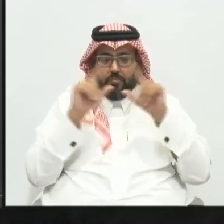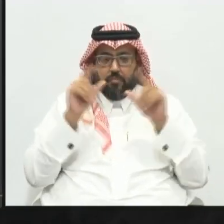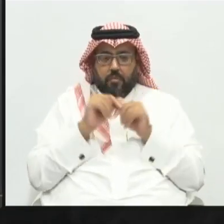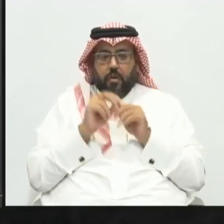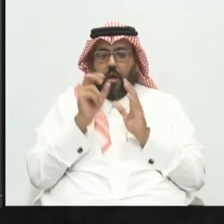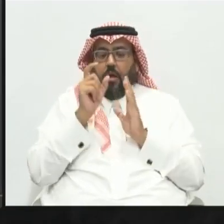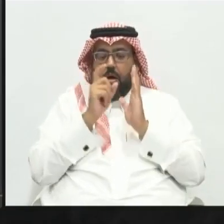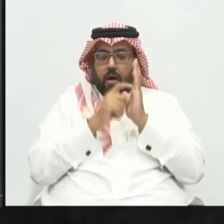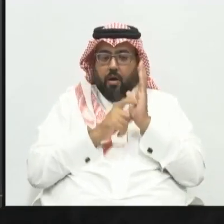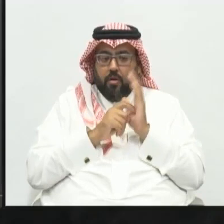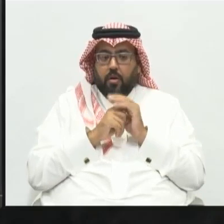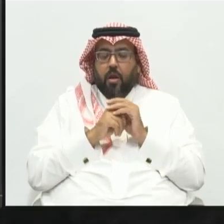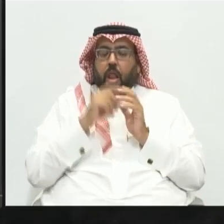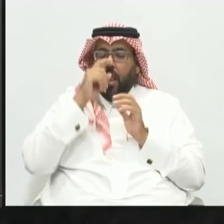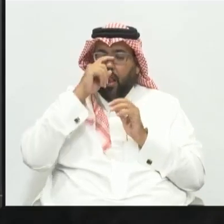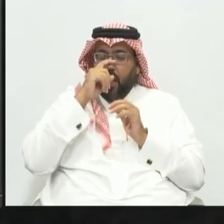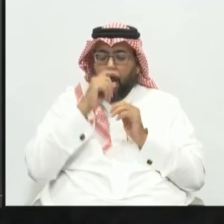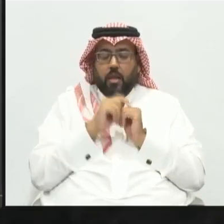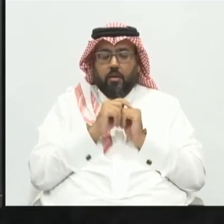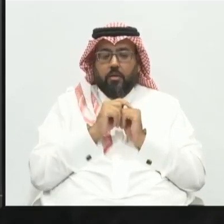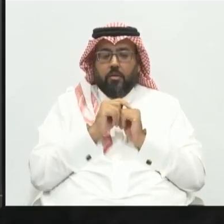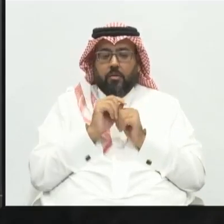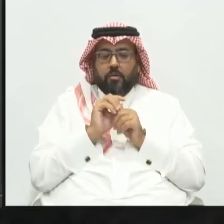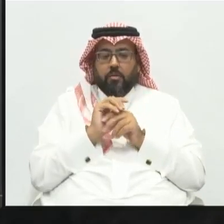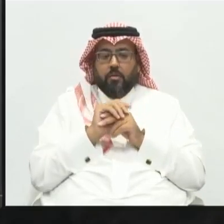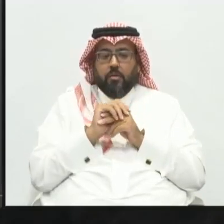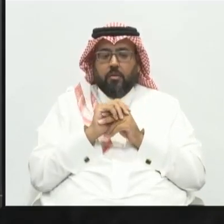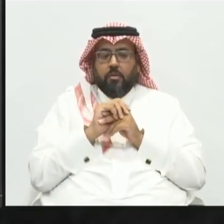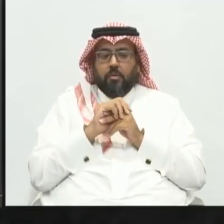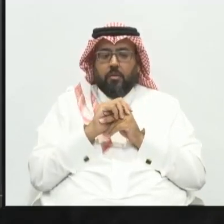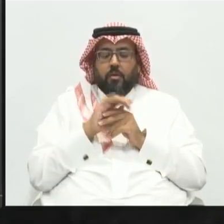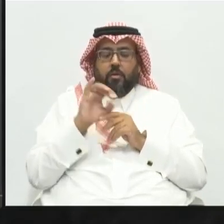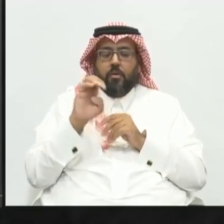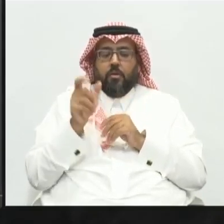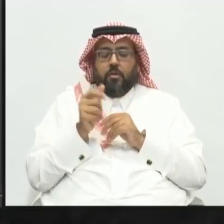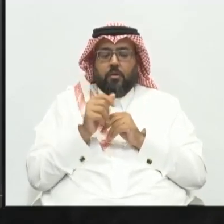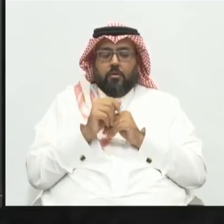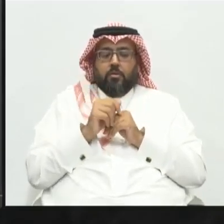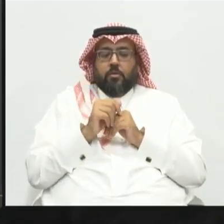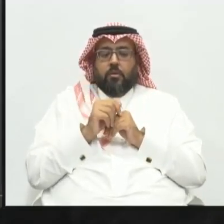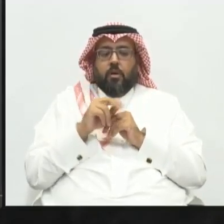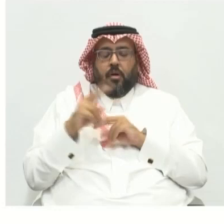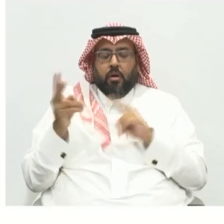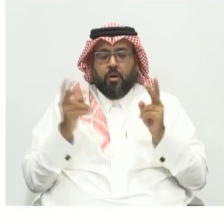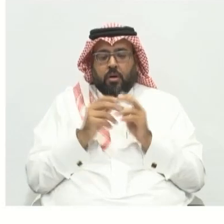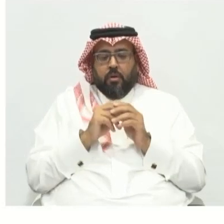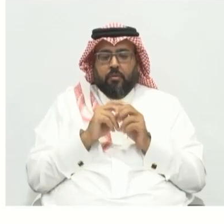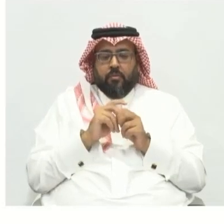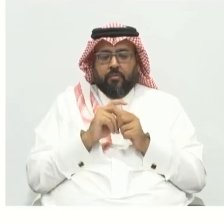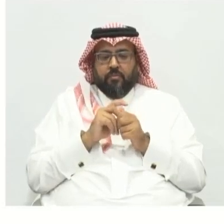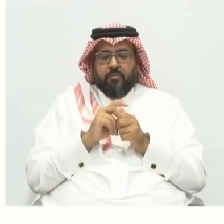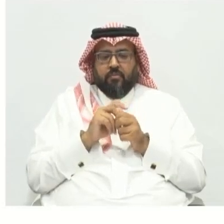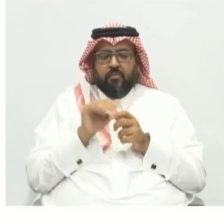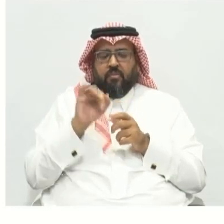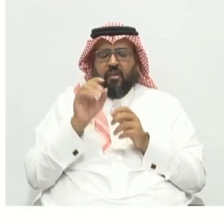الماده القانونيه يترتب عليه ماذا يترتب عليه جزاء في حال في حال المخالفه فهنا عند